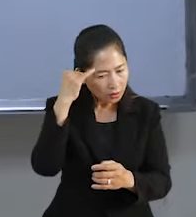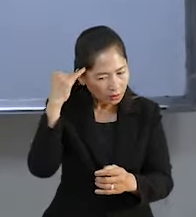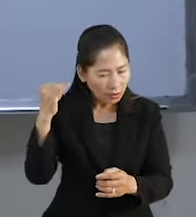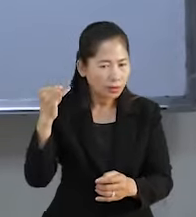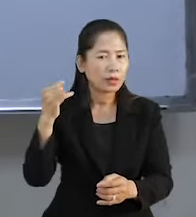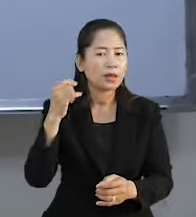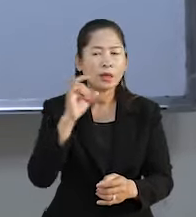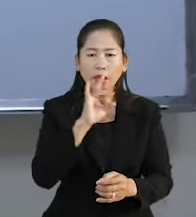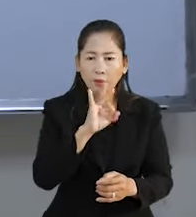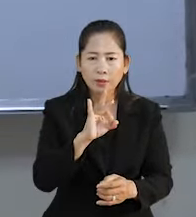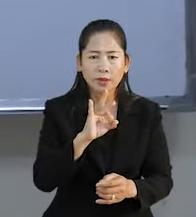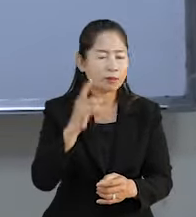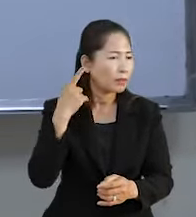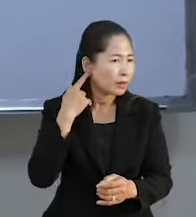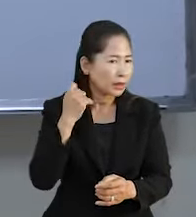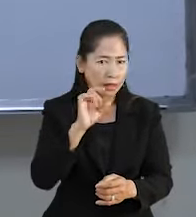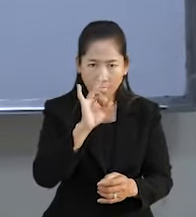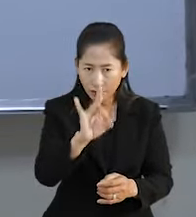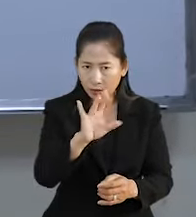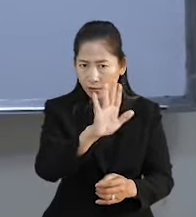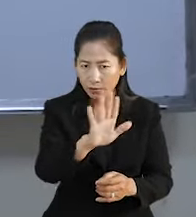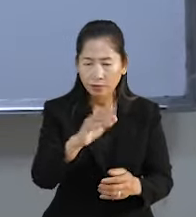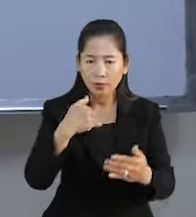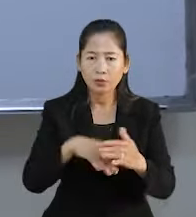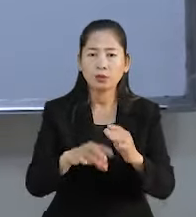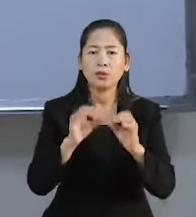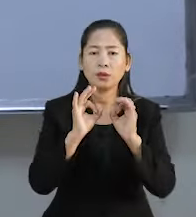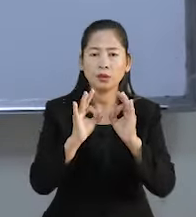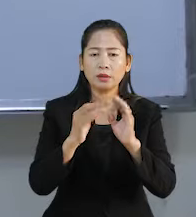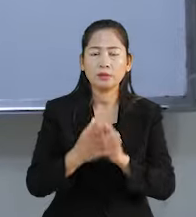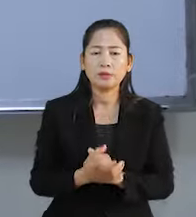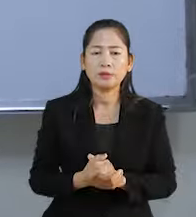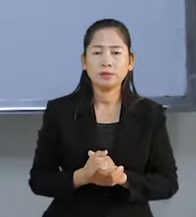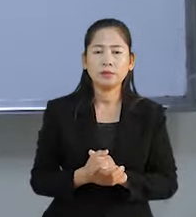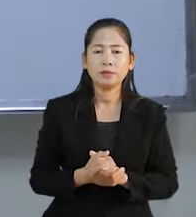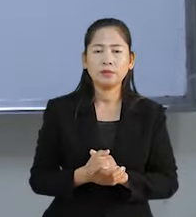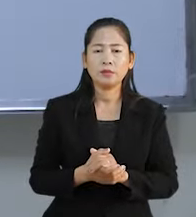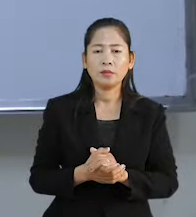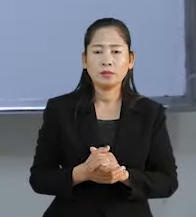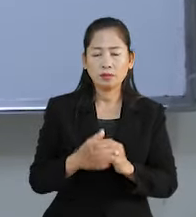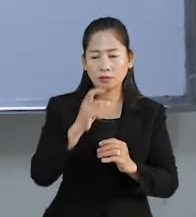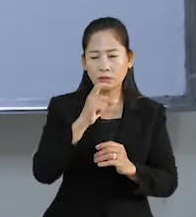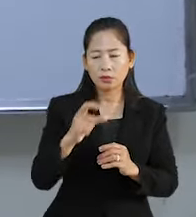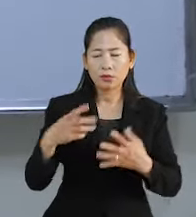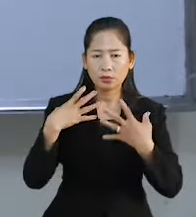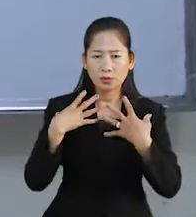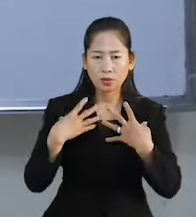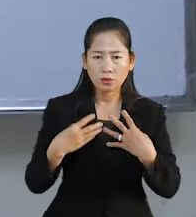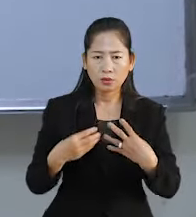កការប៉ិតសម័យទៅម្ដាយប៉ិតរបស់កូនអាចបញ្ចូលមកបានណាកូនណាចាគាត់គឺជាមនុស្ស slot boat